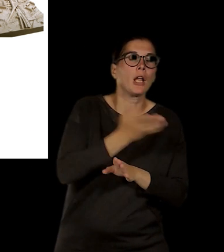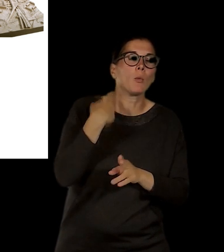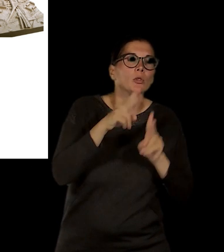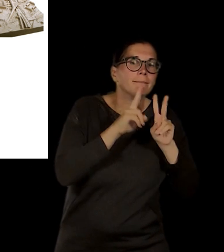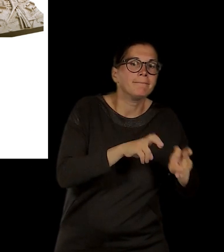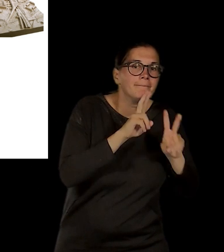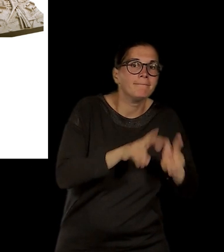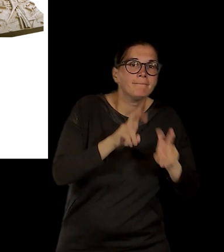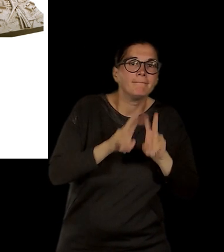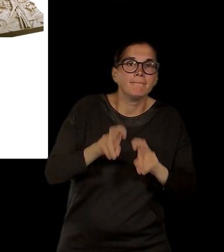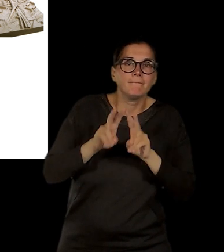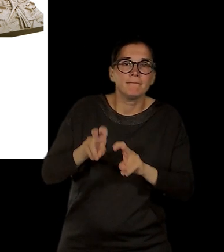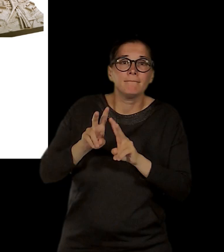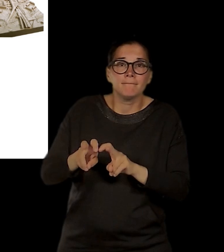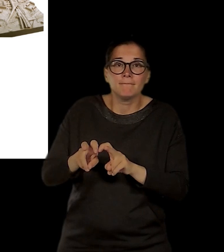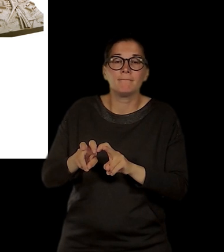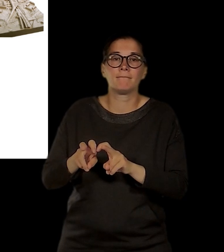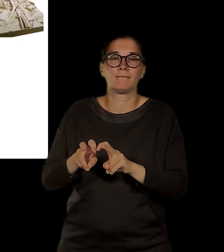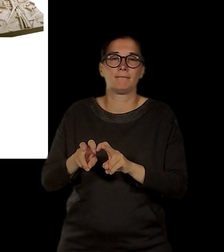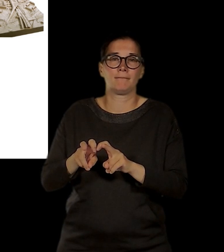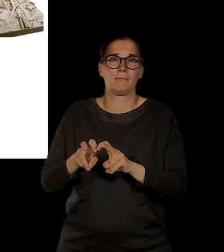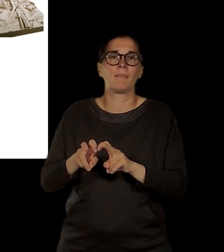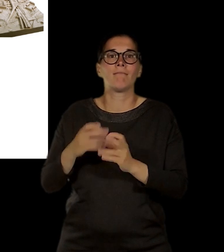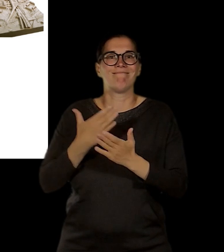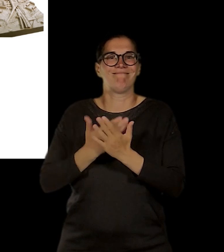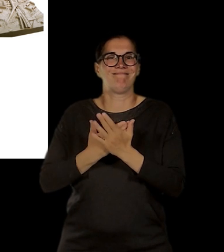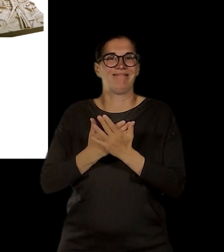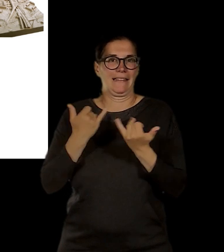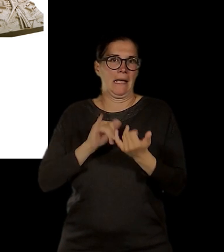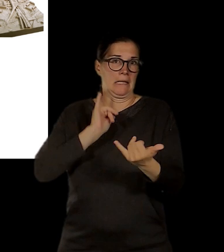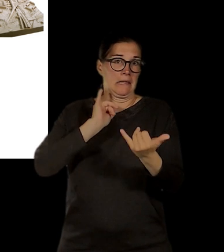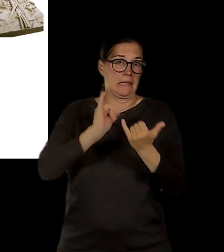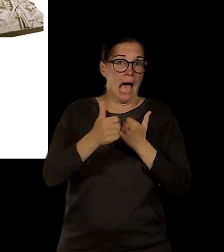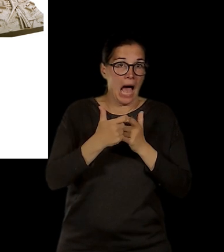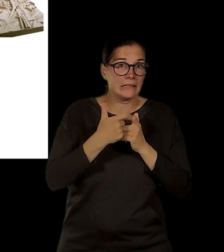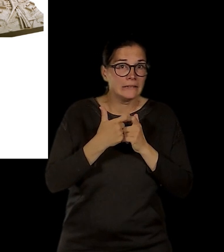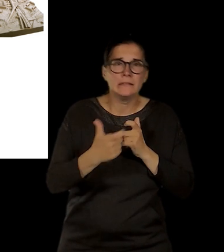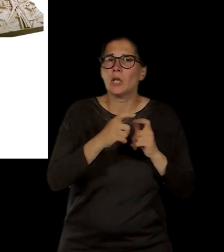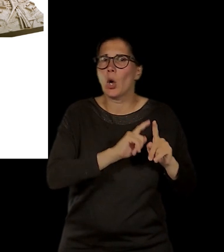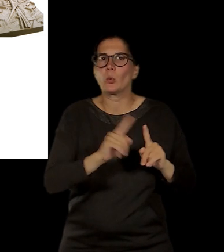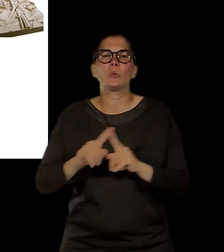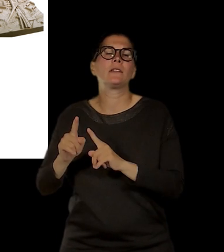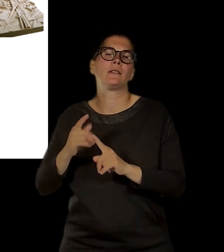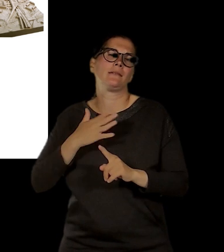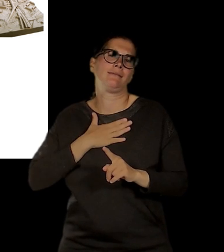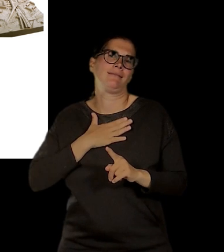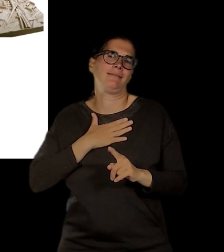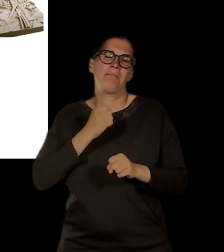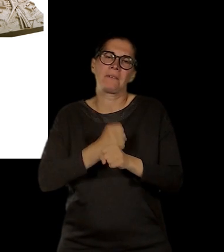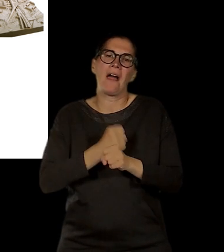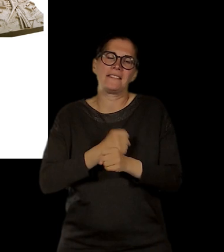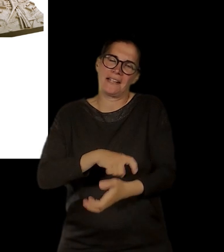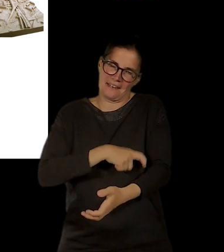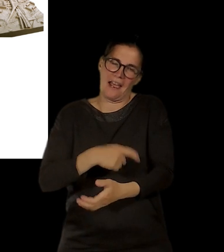vychází. Dalo by se říct, že máme estakády a highways máme trošku v DNA, protože odtamtud naše kancelář pochází.